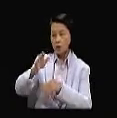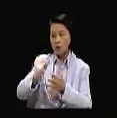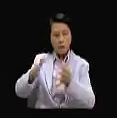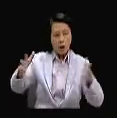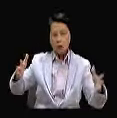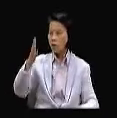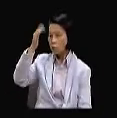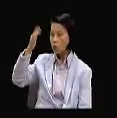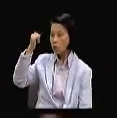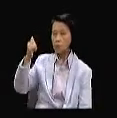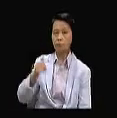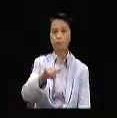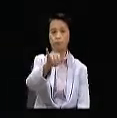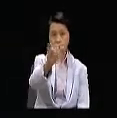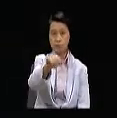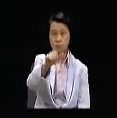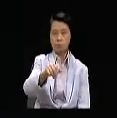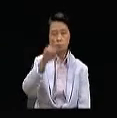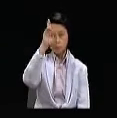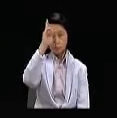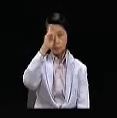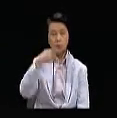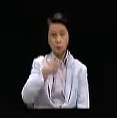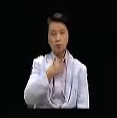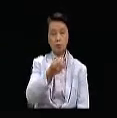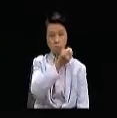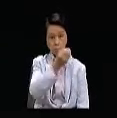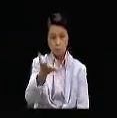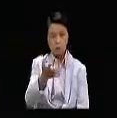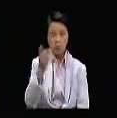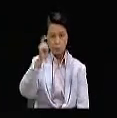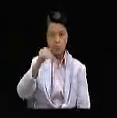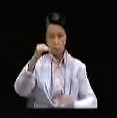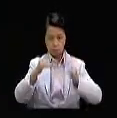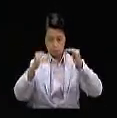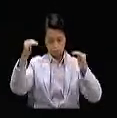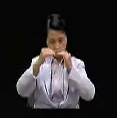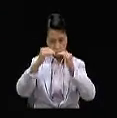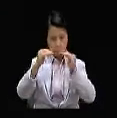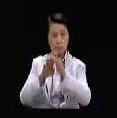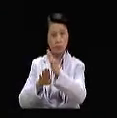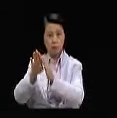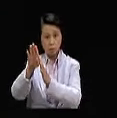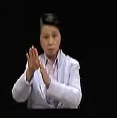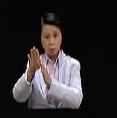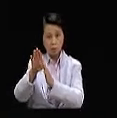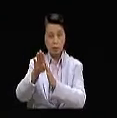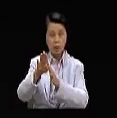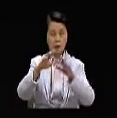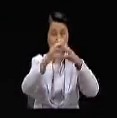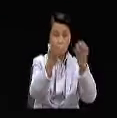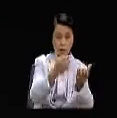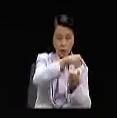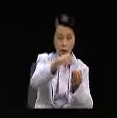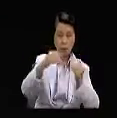meluas sebagaimana kita maklumlah bahwa kita kenal seimbangkah pembangunan dan juga kelestarian alam